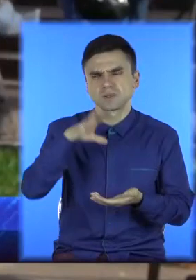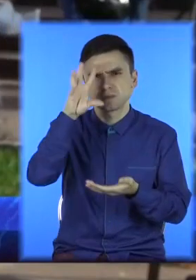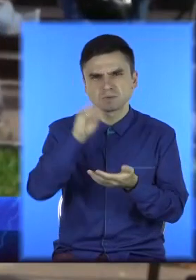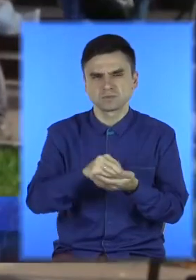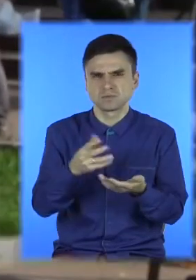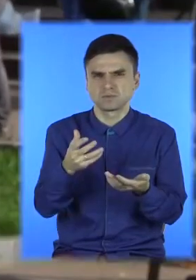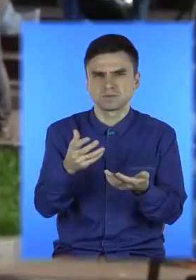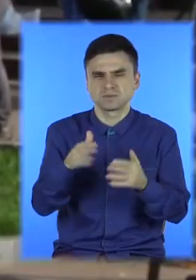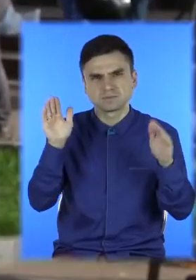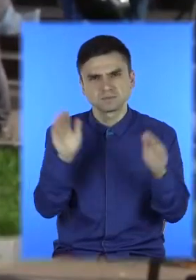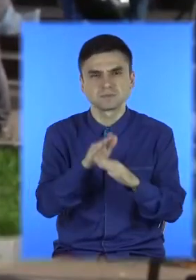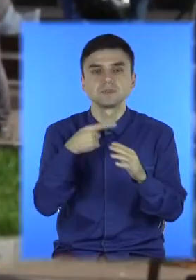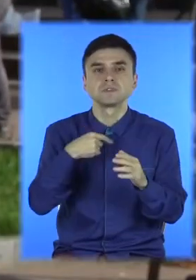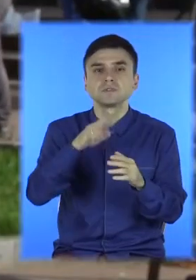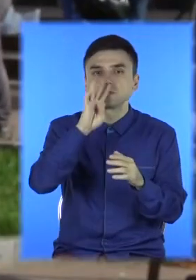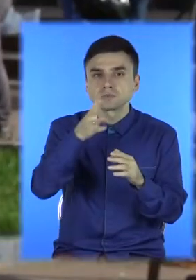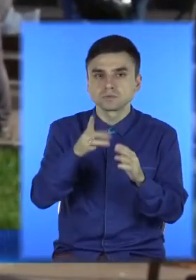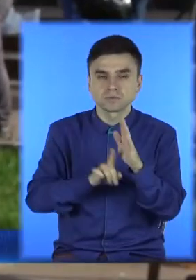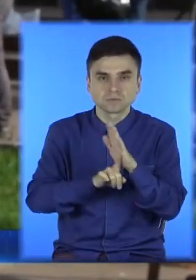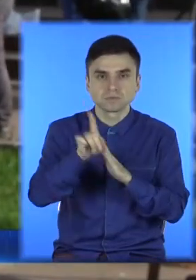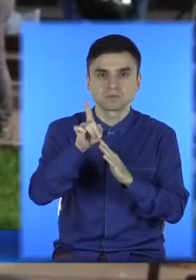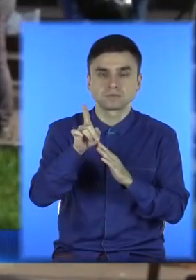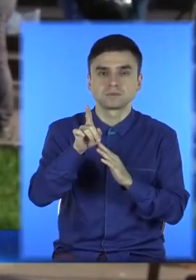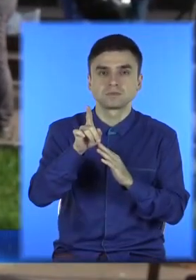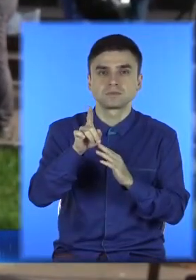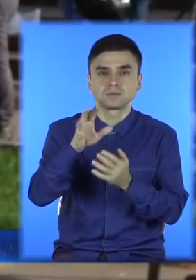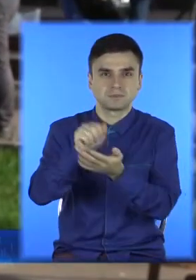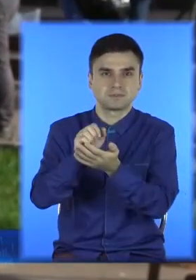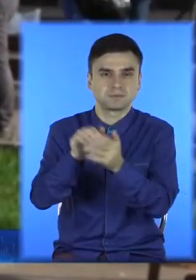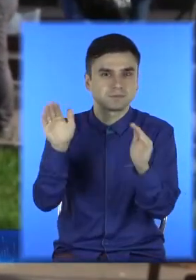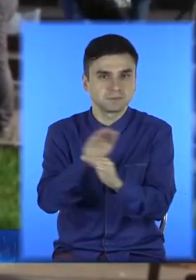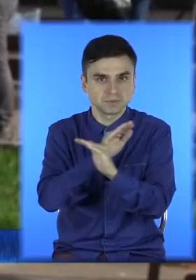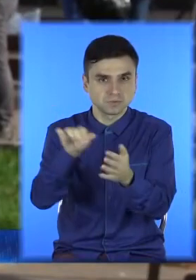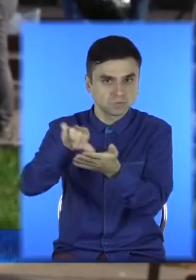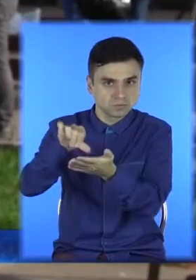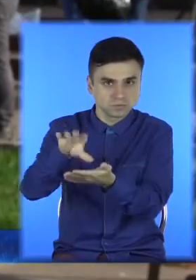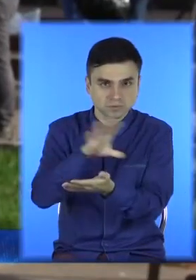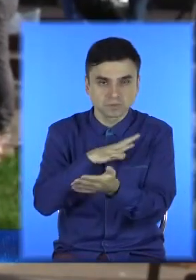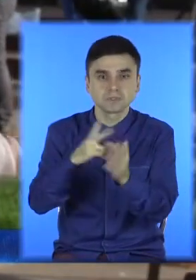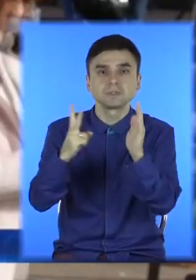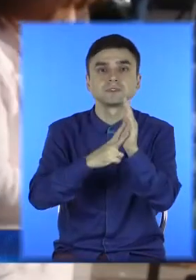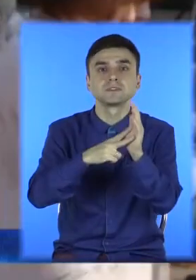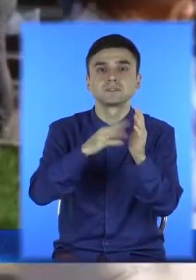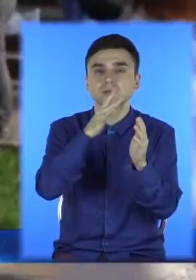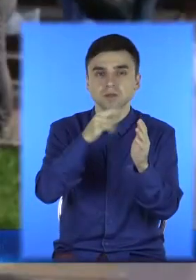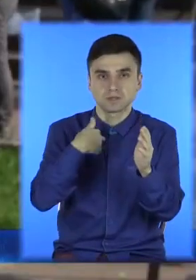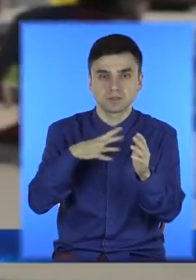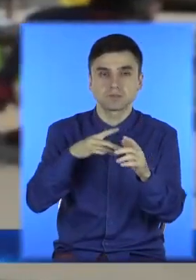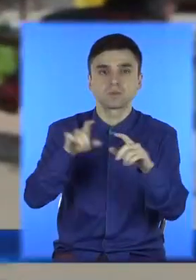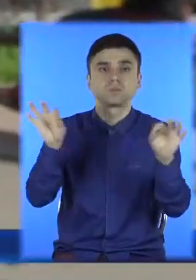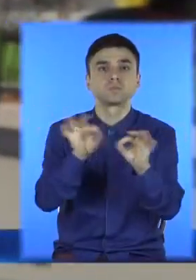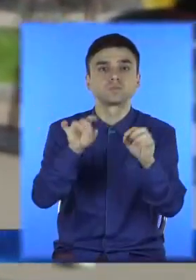ансамблем, з 7 років поступив в музикальну школу, закінчив її 7 років образування на фортепіано, куди включався і хорове